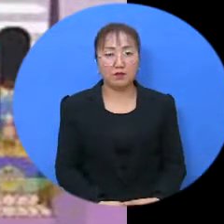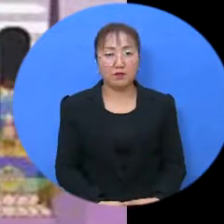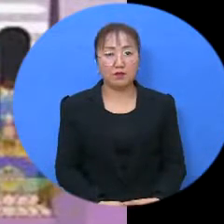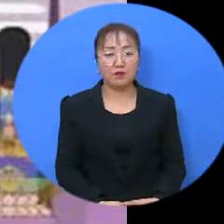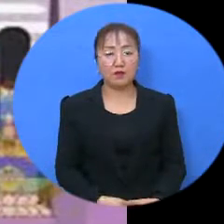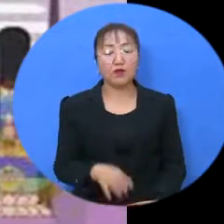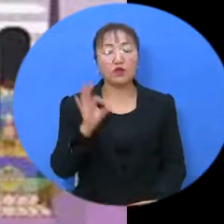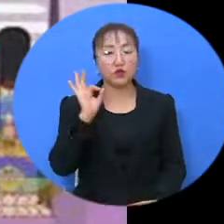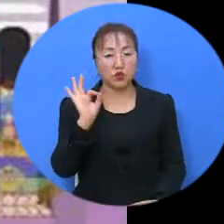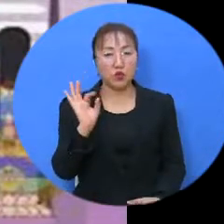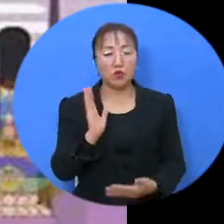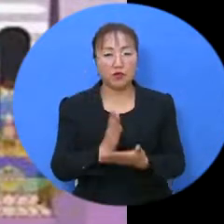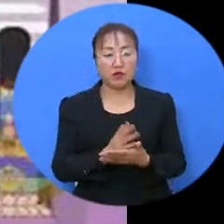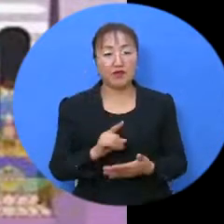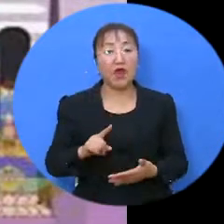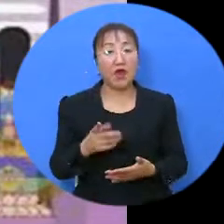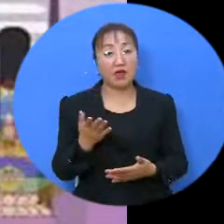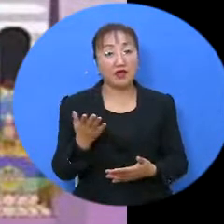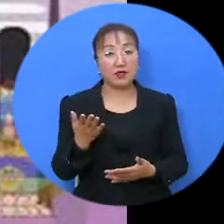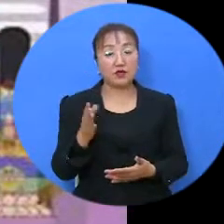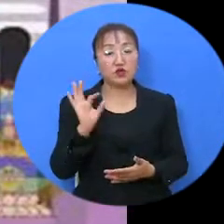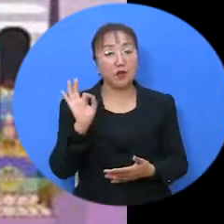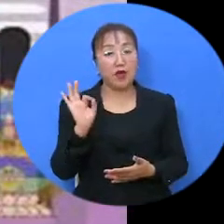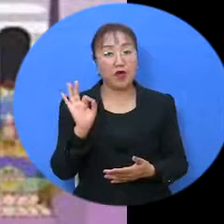За зөв бахна. Яагаад зөв бэ?